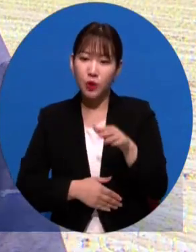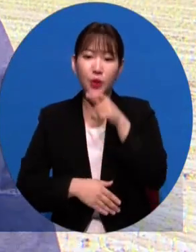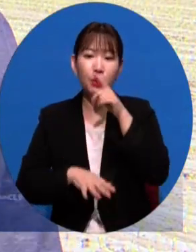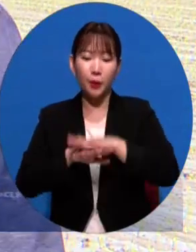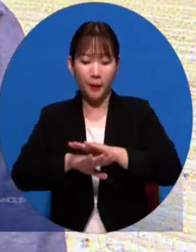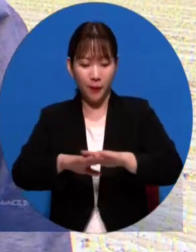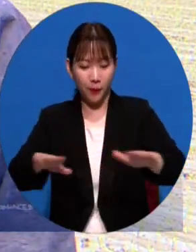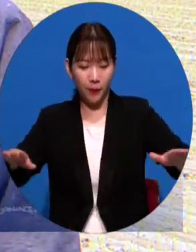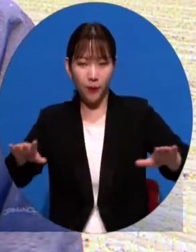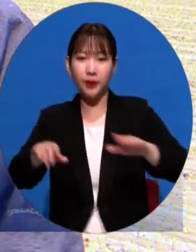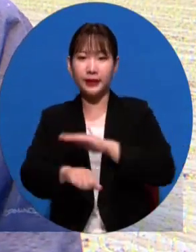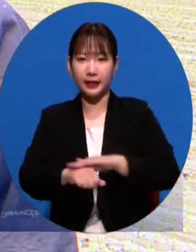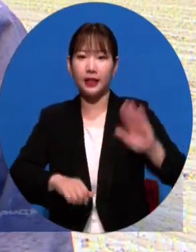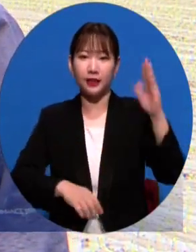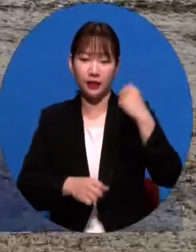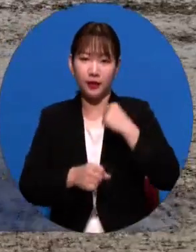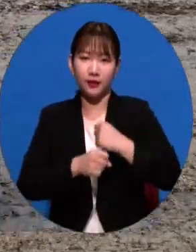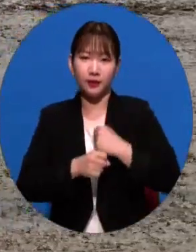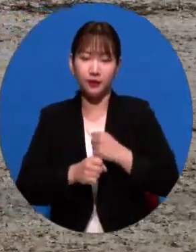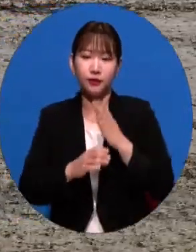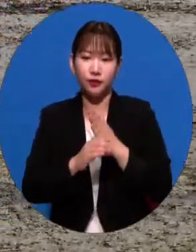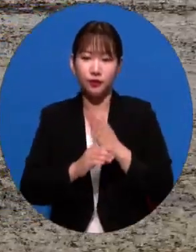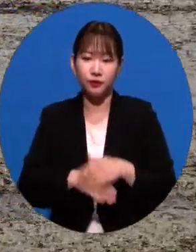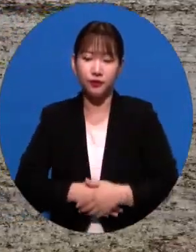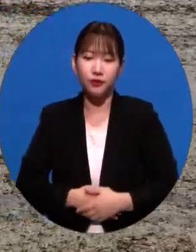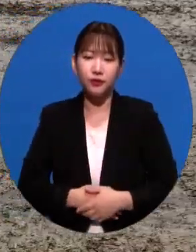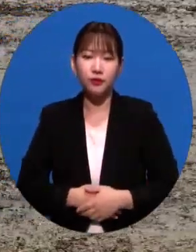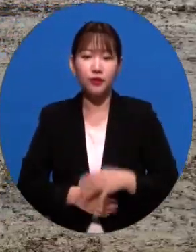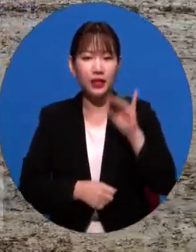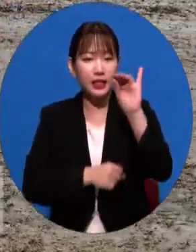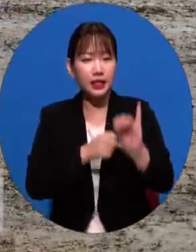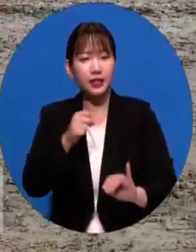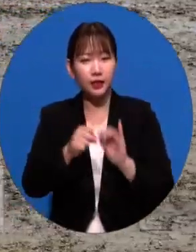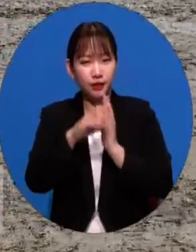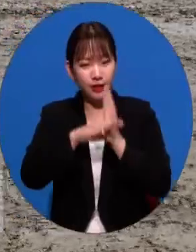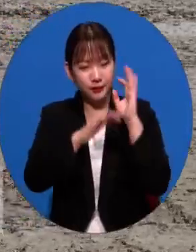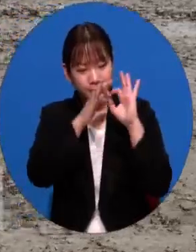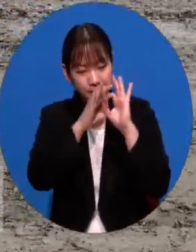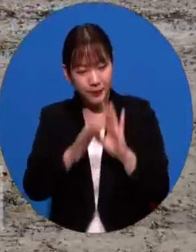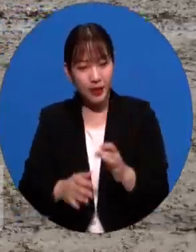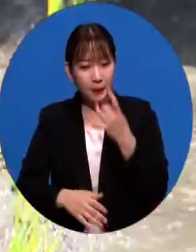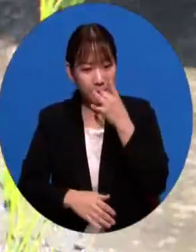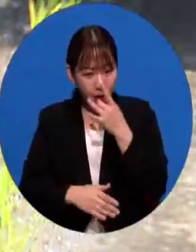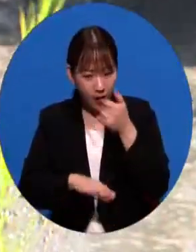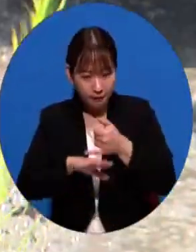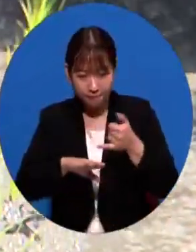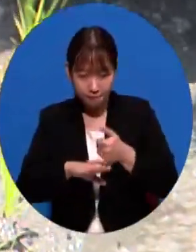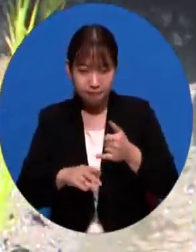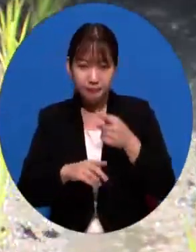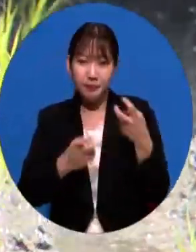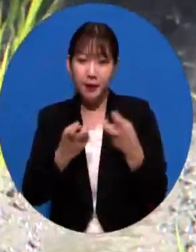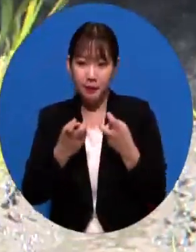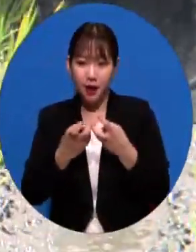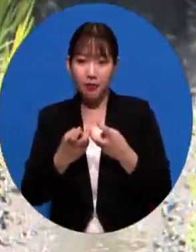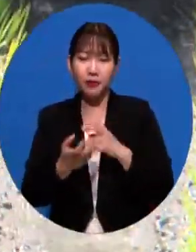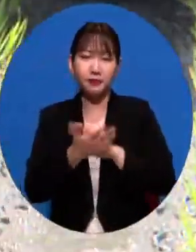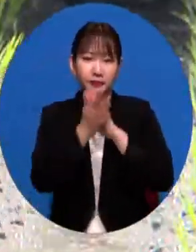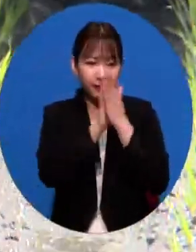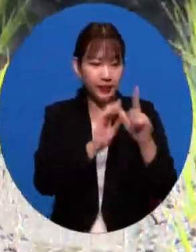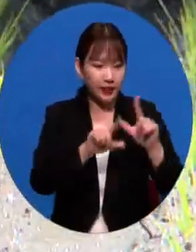논이 평탄 작업이 잘 돼 있는 상황입니다. 1000년 넘게 이루어진 벼농사에서 벗어나 기후변화 대응 품종